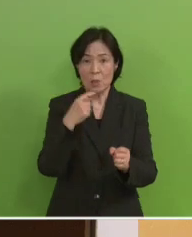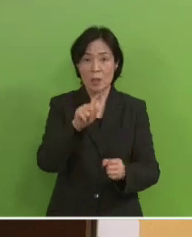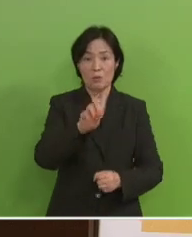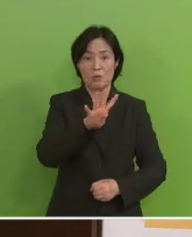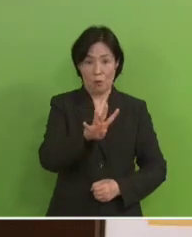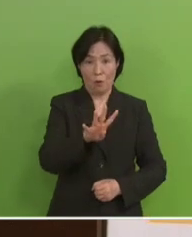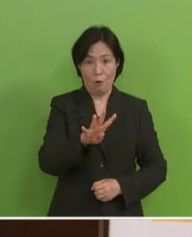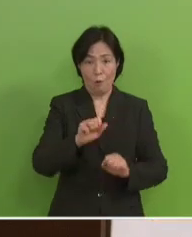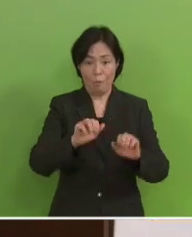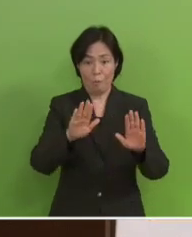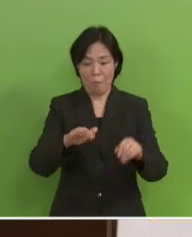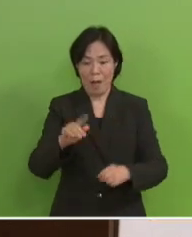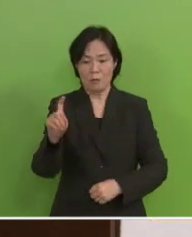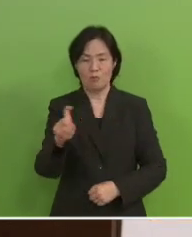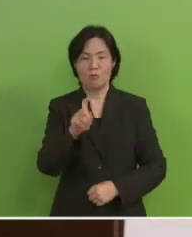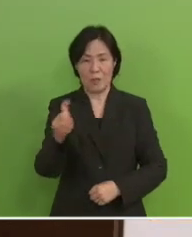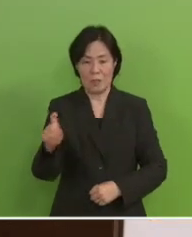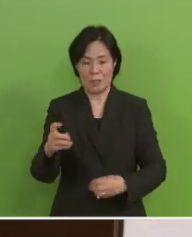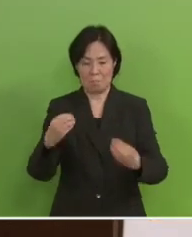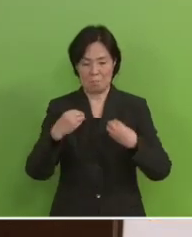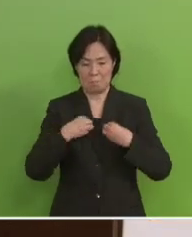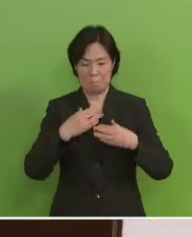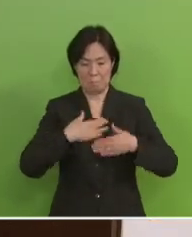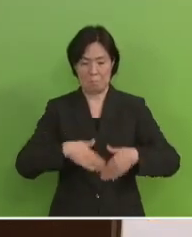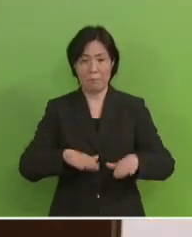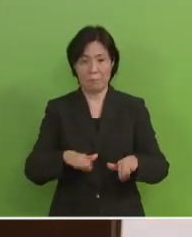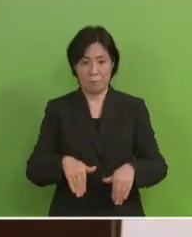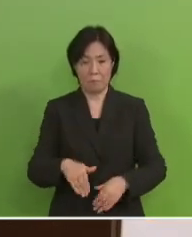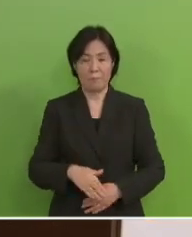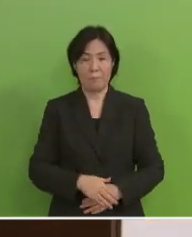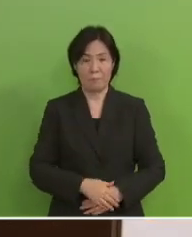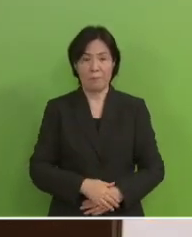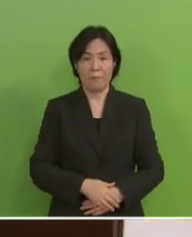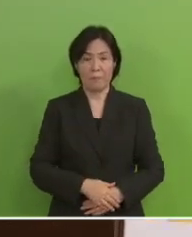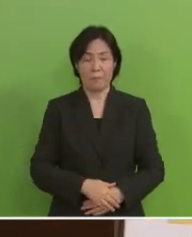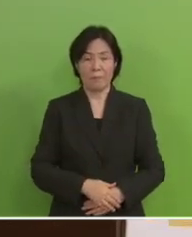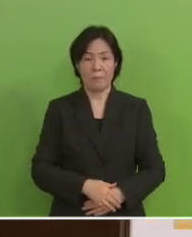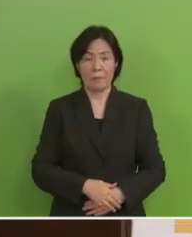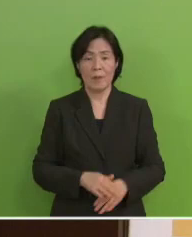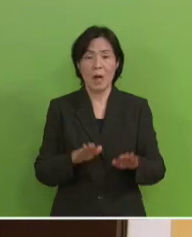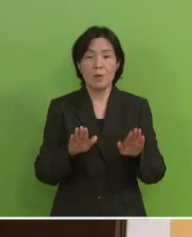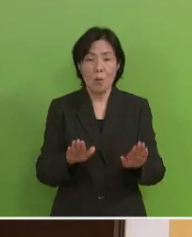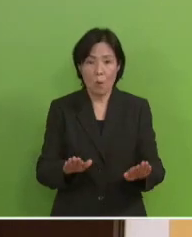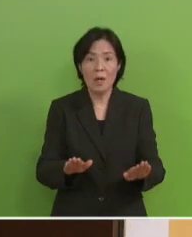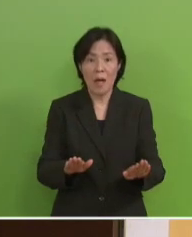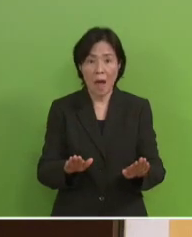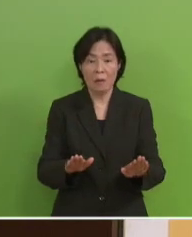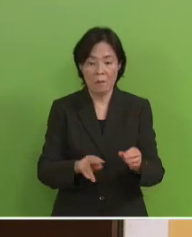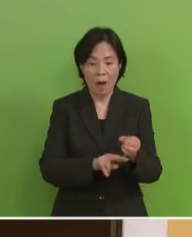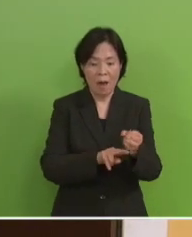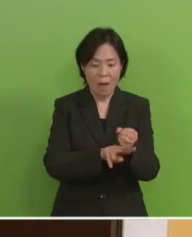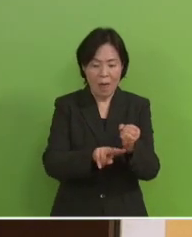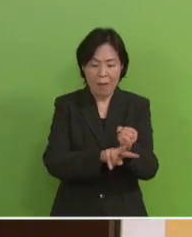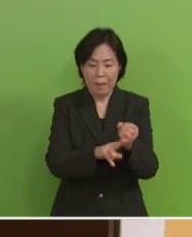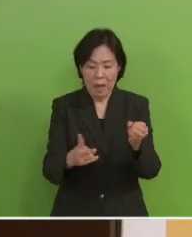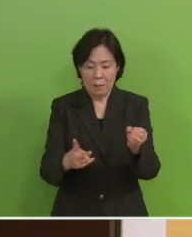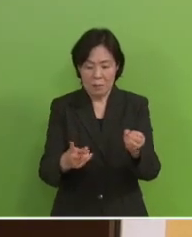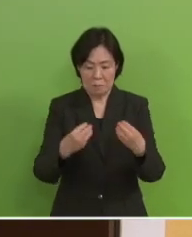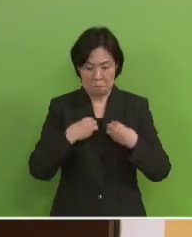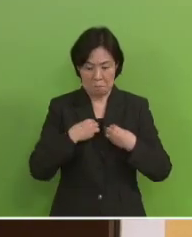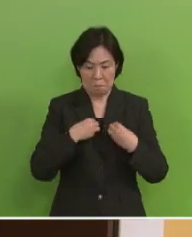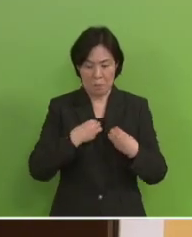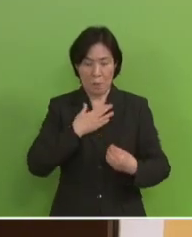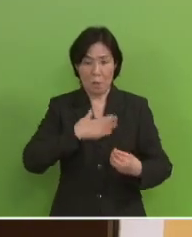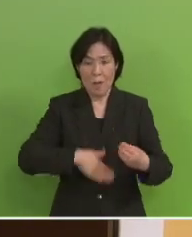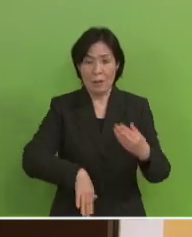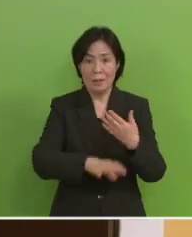件実施し10件の要請が確認されました今回変化部陽性が確認判明し